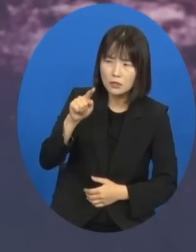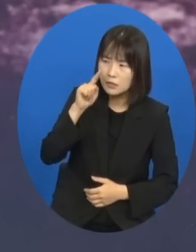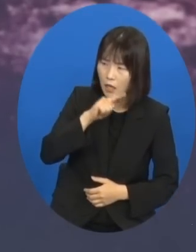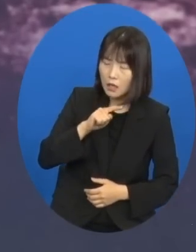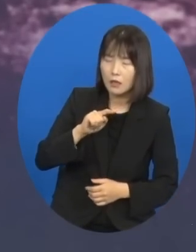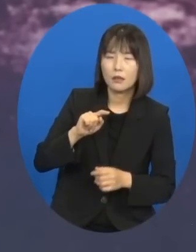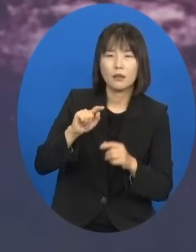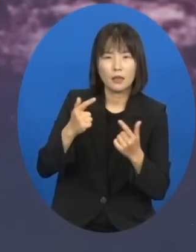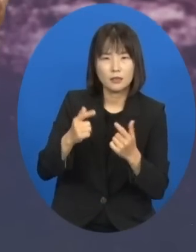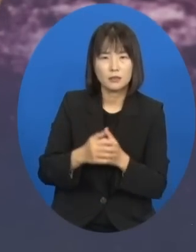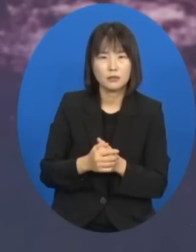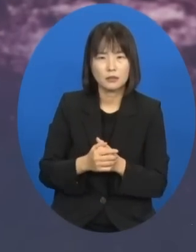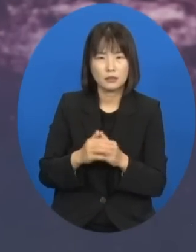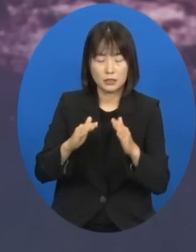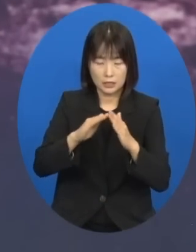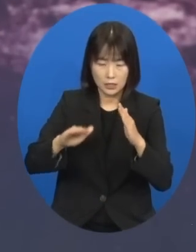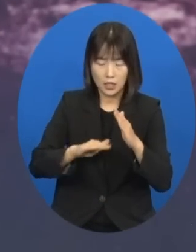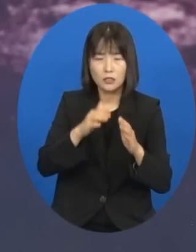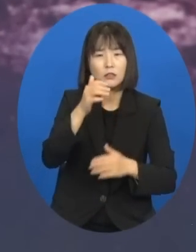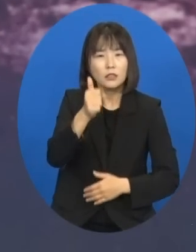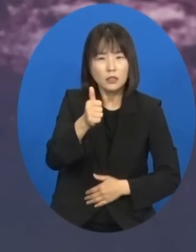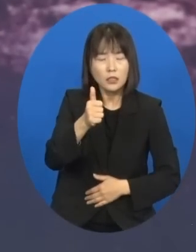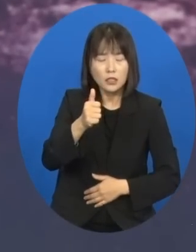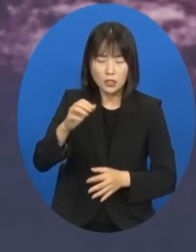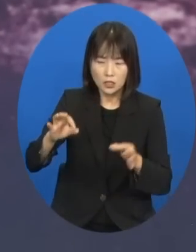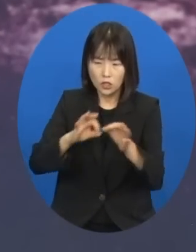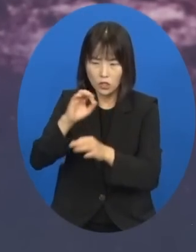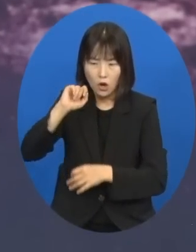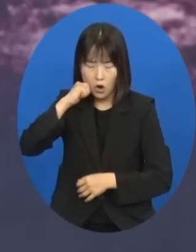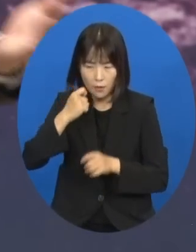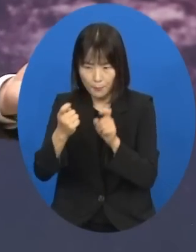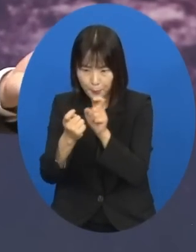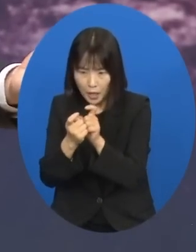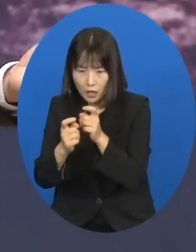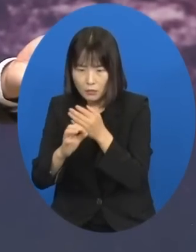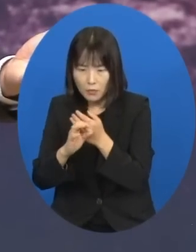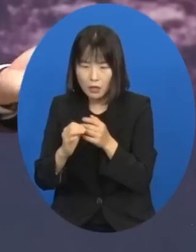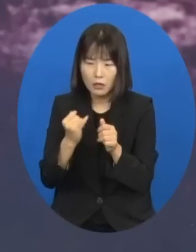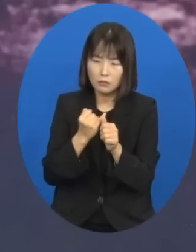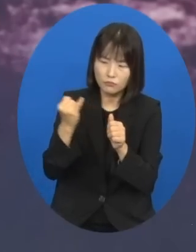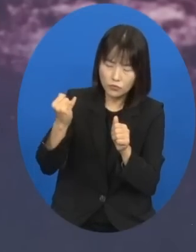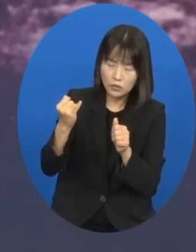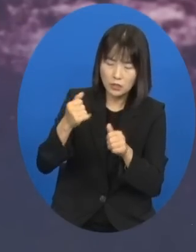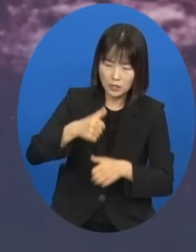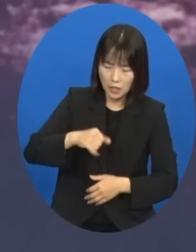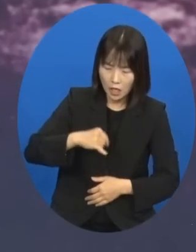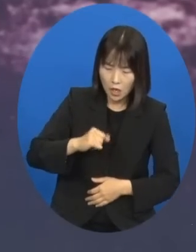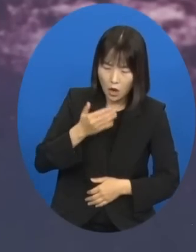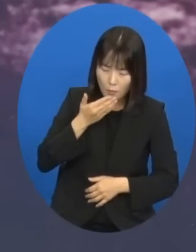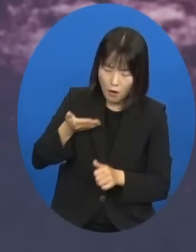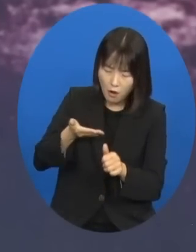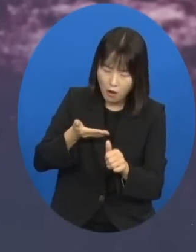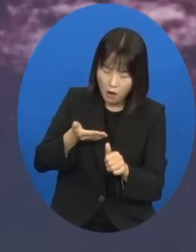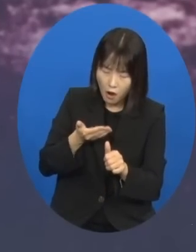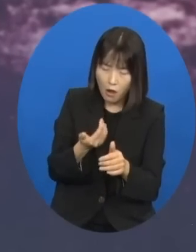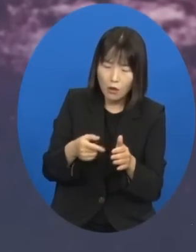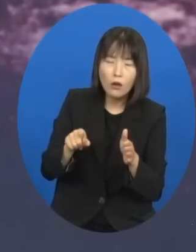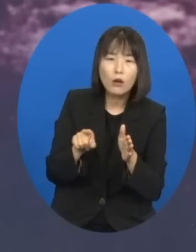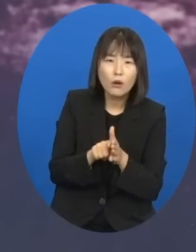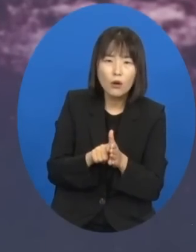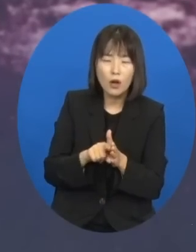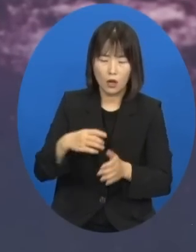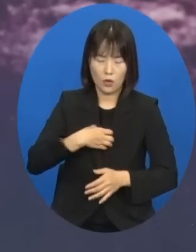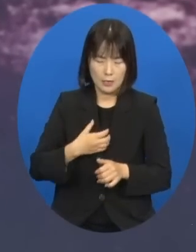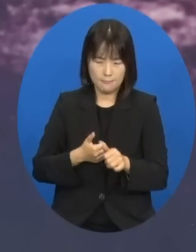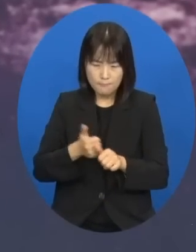가장의 입장에서 경제적 위기를 만나면 어떻게 해서든 아내와 자녀들을 먹여 살리려고 어떻게 하면 이 위기를